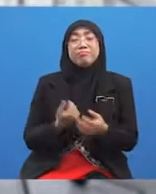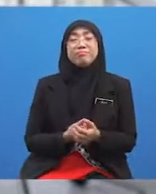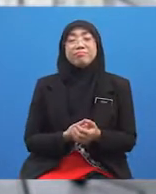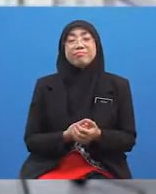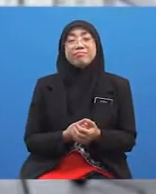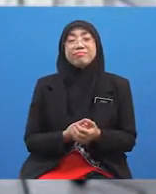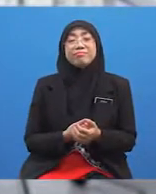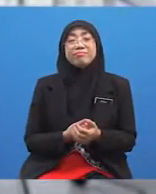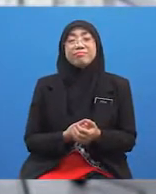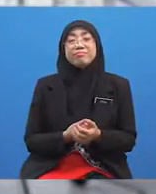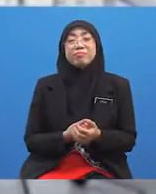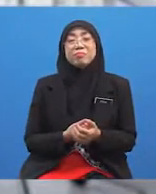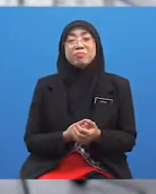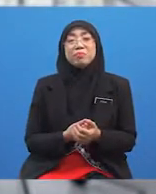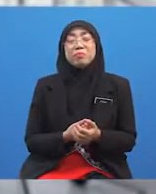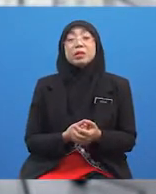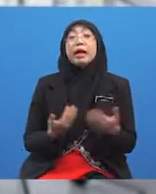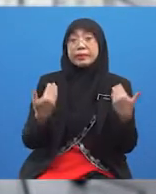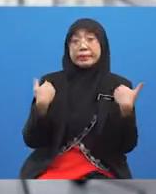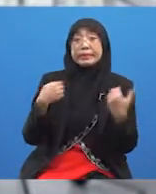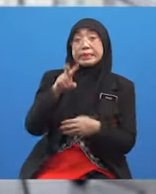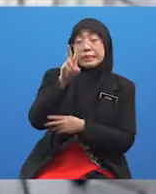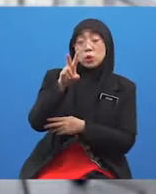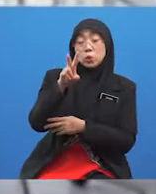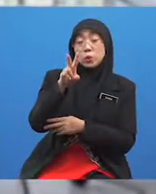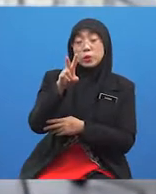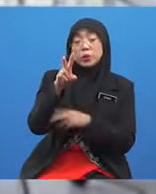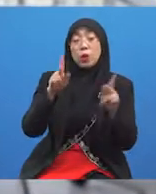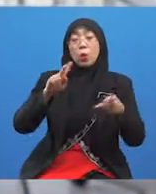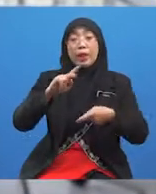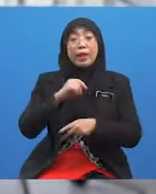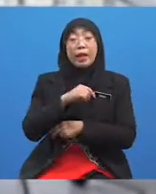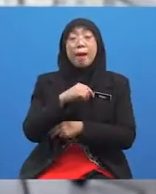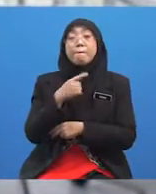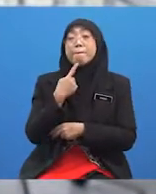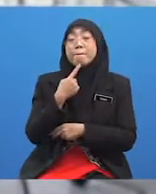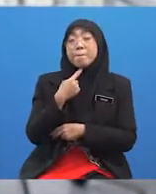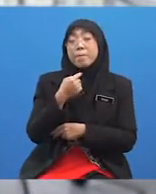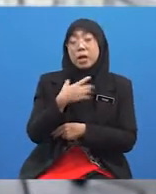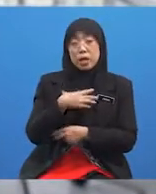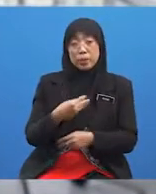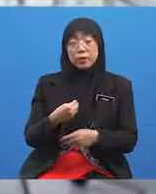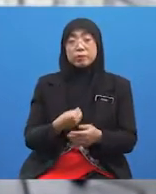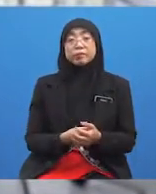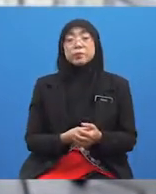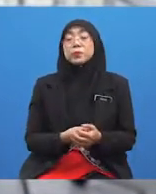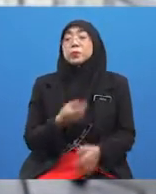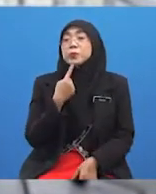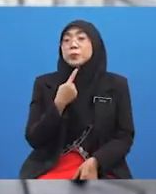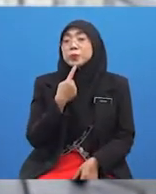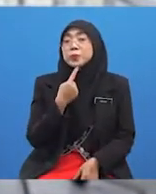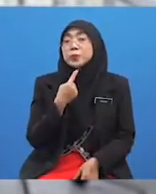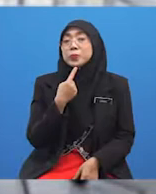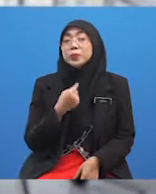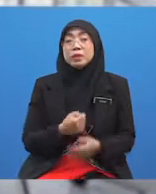Baiklah, dalam skrin ini terdapat dua kotak yang berwarna merah dan putih. Kotak yang berwarna merah itu mewakili